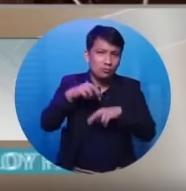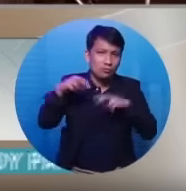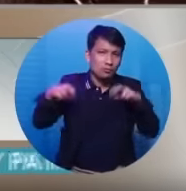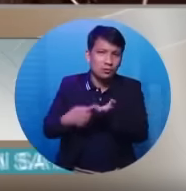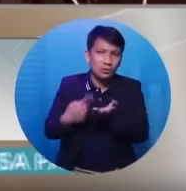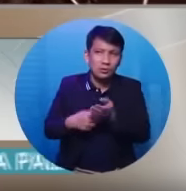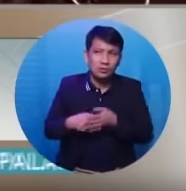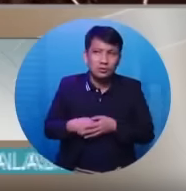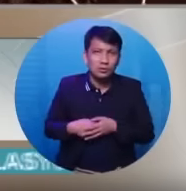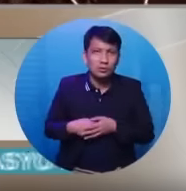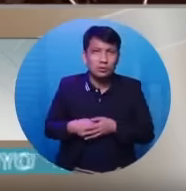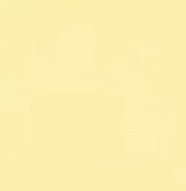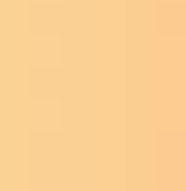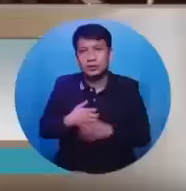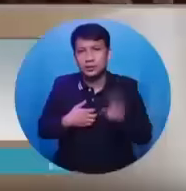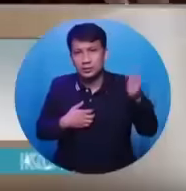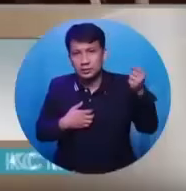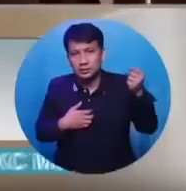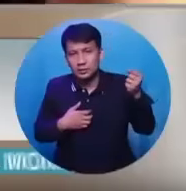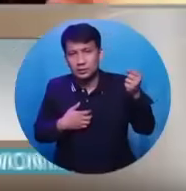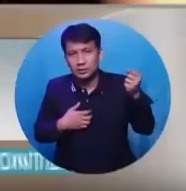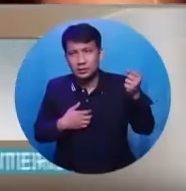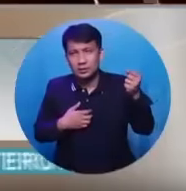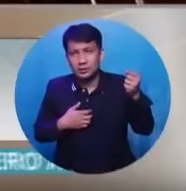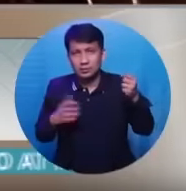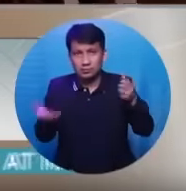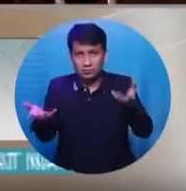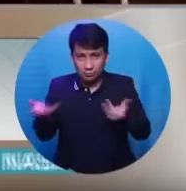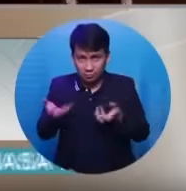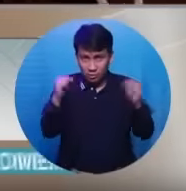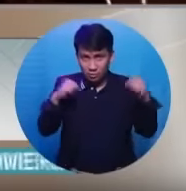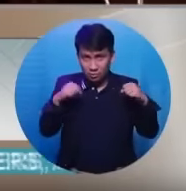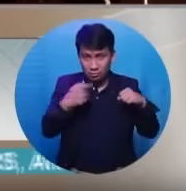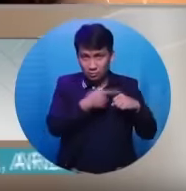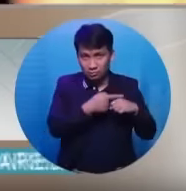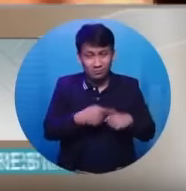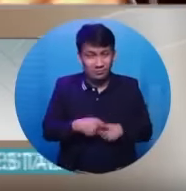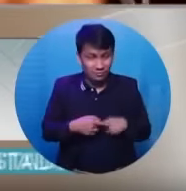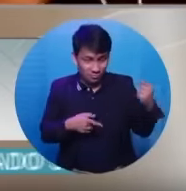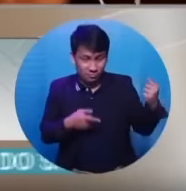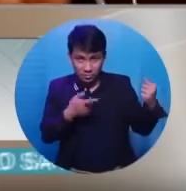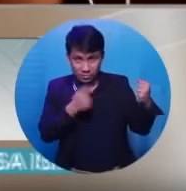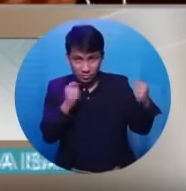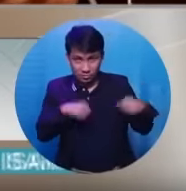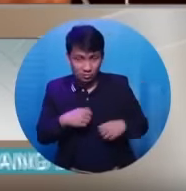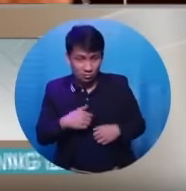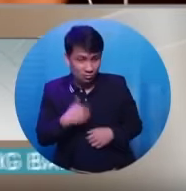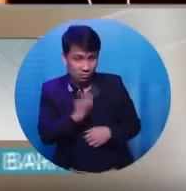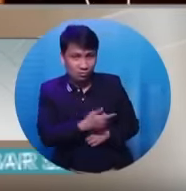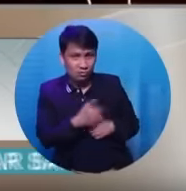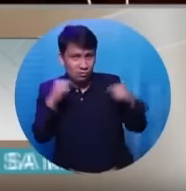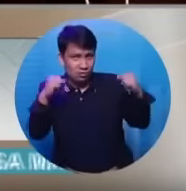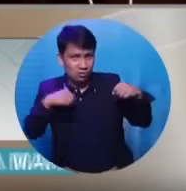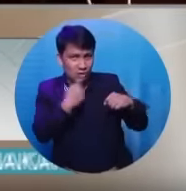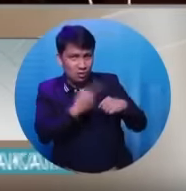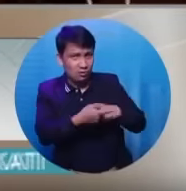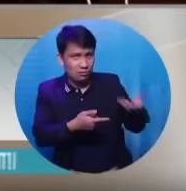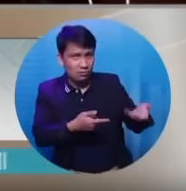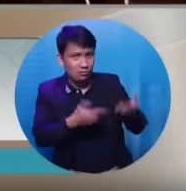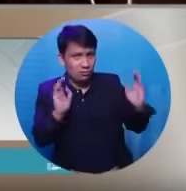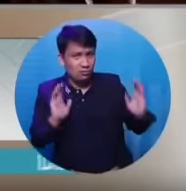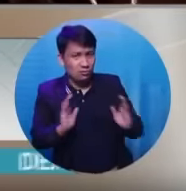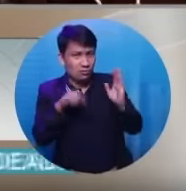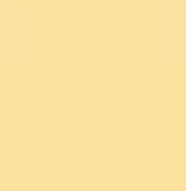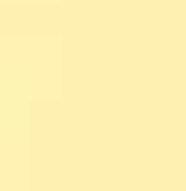bagay na to. Magkakaharap. Gretchen, ikaw ba yung willing makipag-areglo? Sir Raffy, makikipag-areglo ako pag nasa, ano na